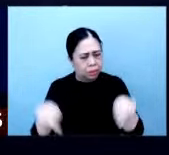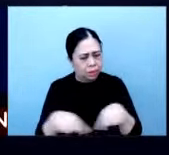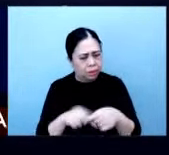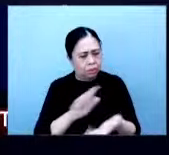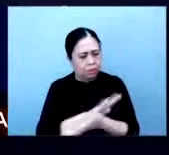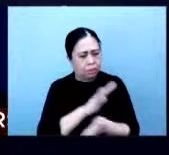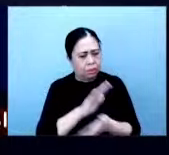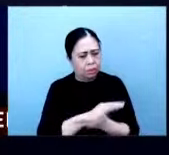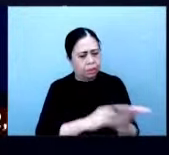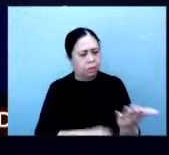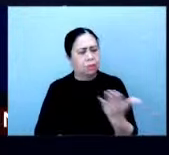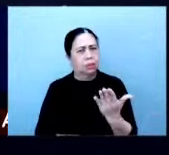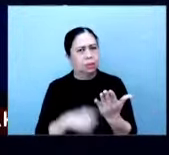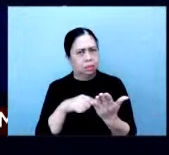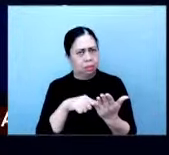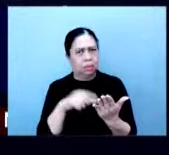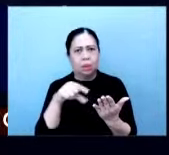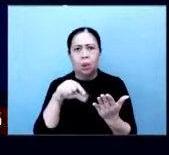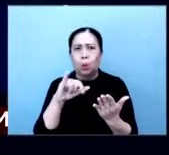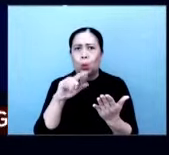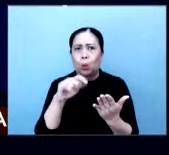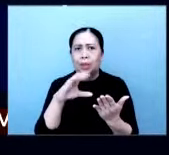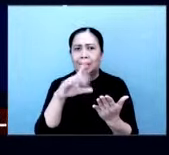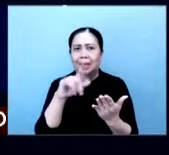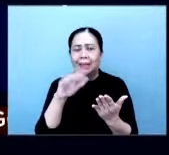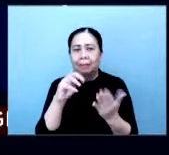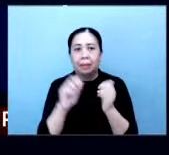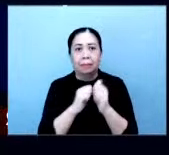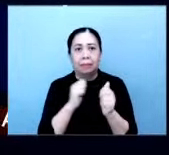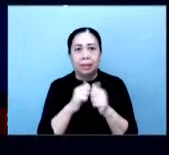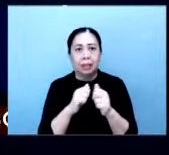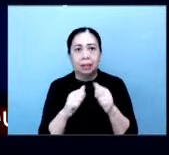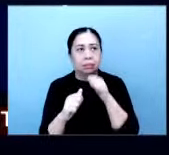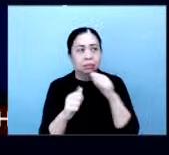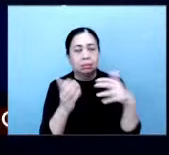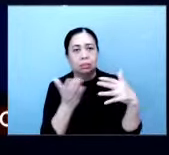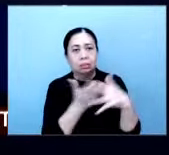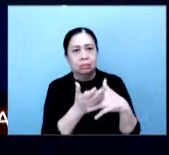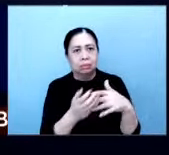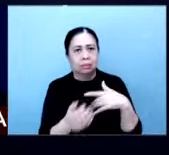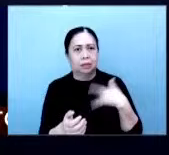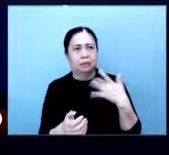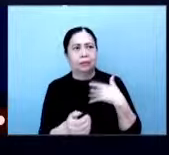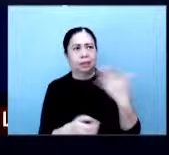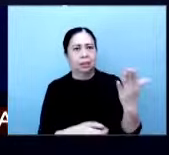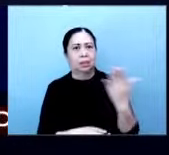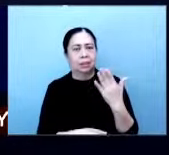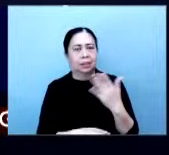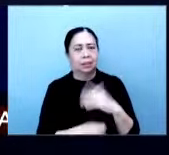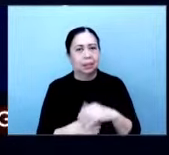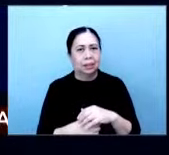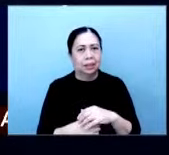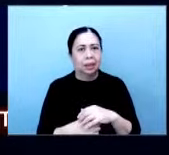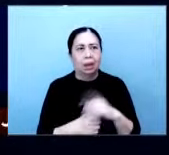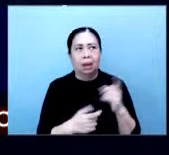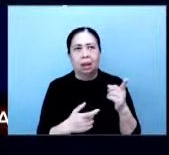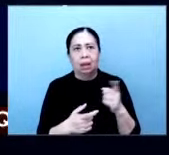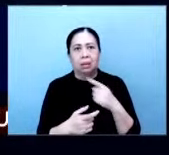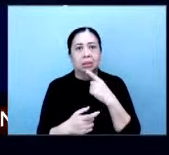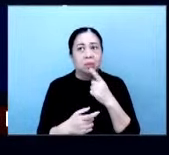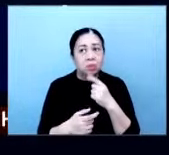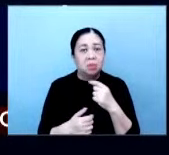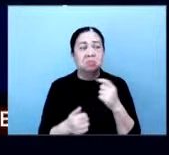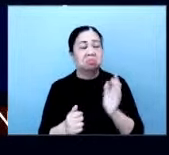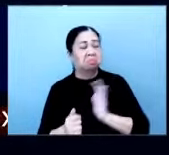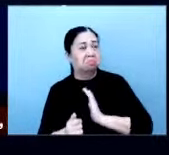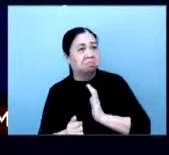niya quit claim ang ano pa ng ano sa akin eh ng dating sa akin na parang ah in good Ano daw ng hospital